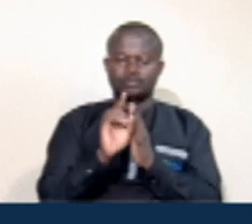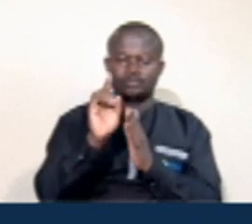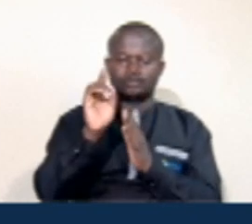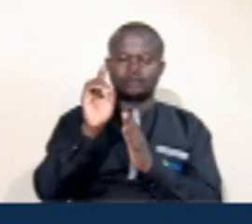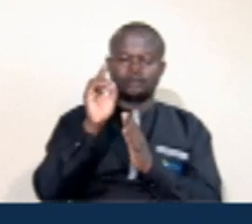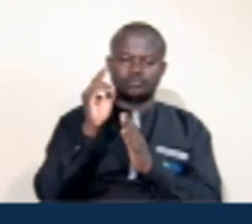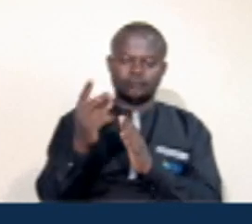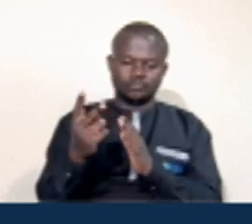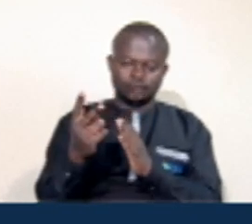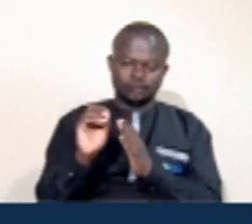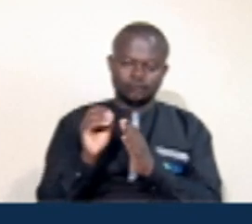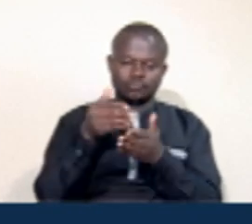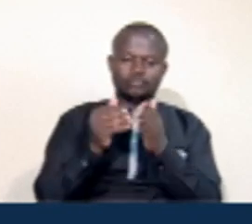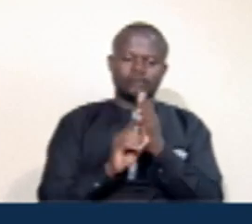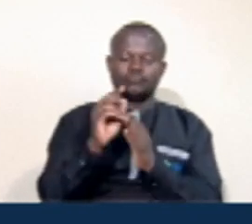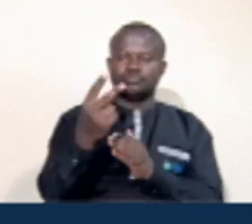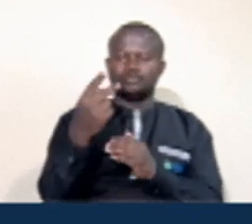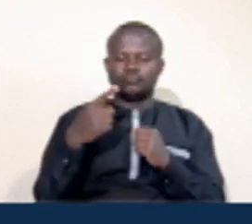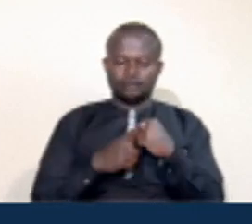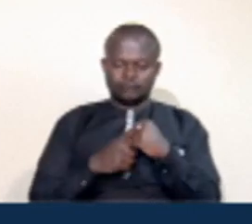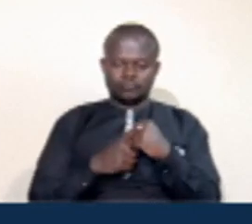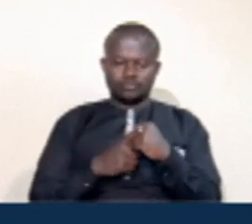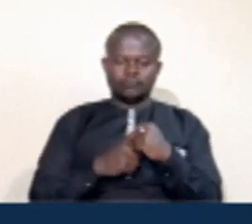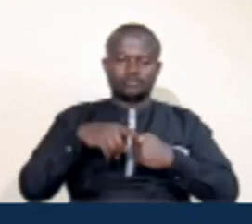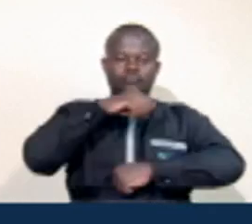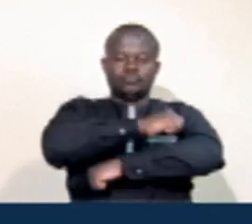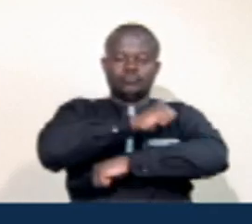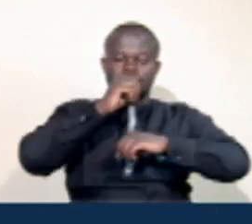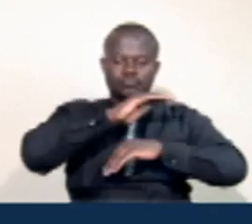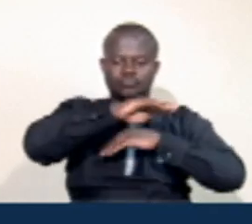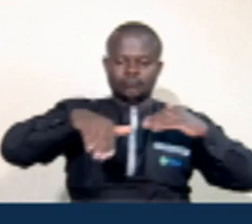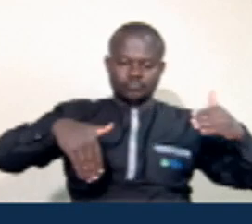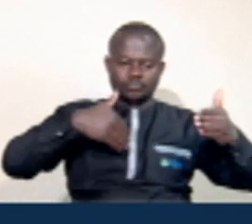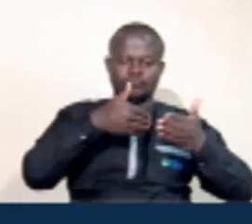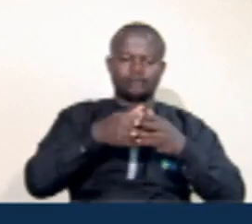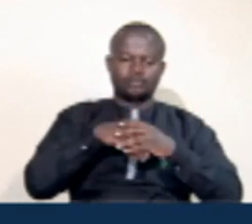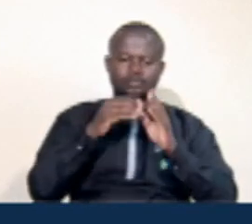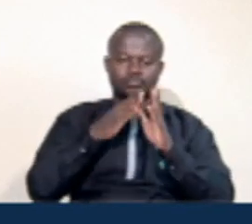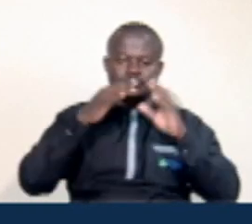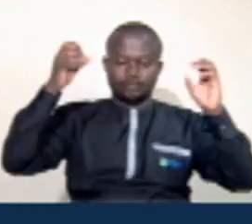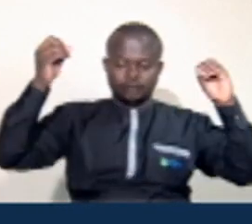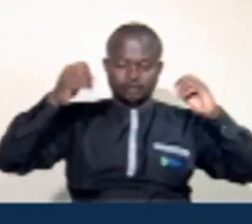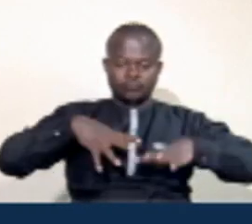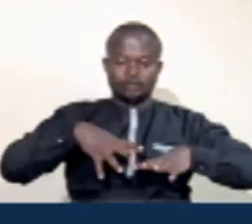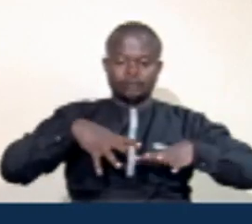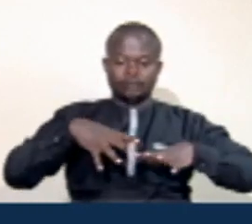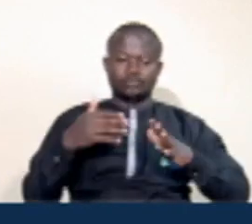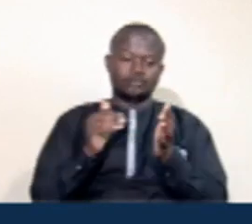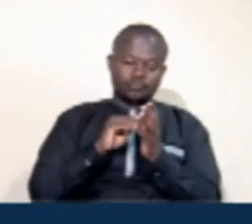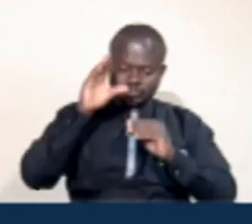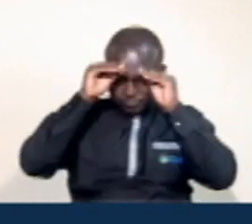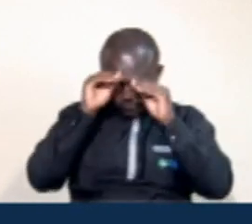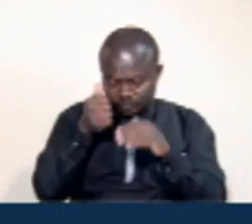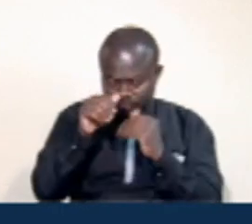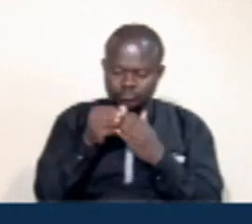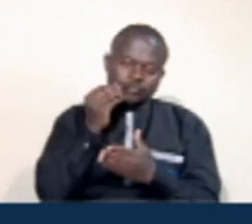ya 20 kugeza ku ya 26 abanyeshuri bose bo muri Kigali bazaba bari gusubira n'amasomo